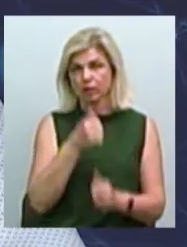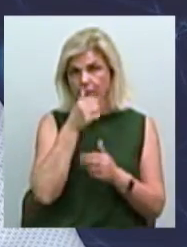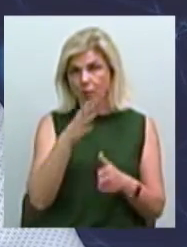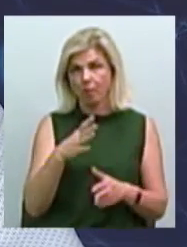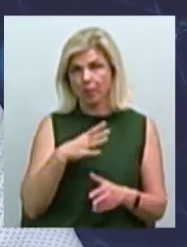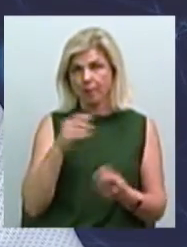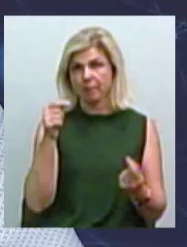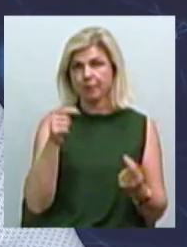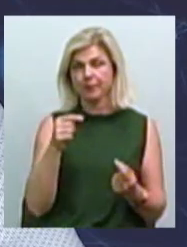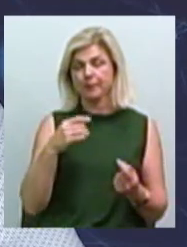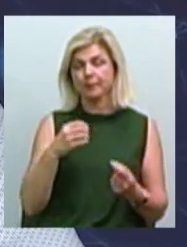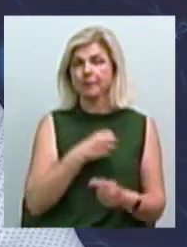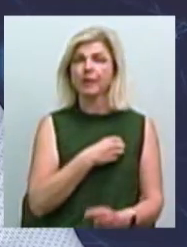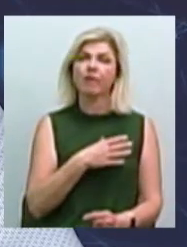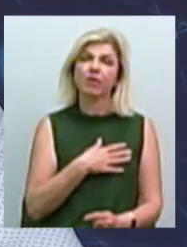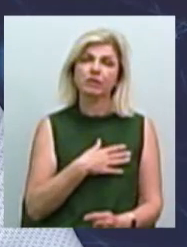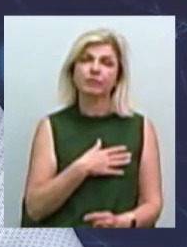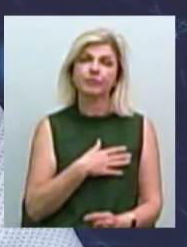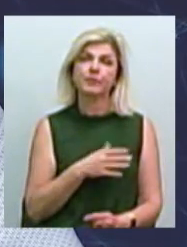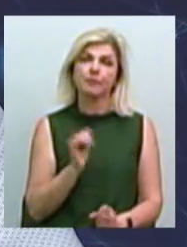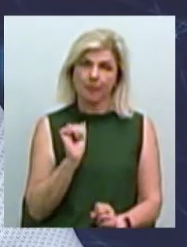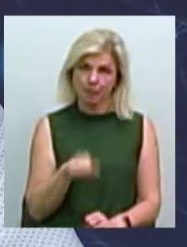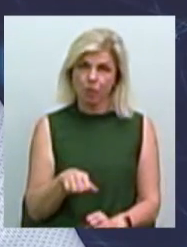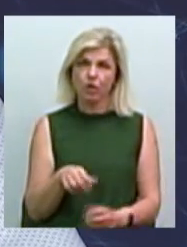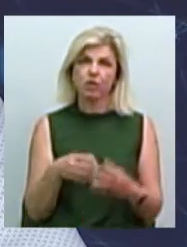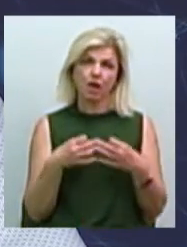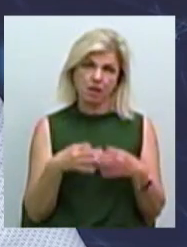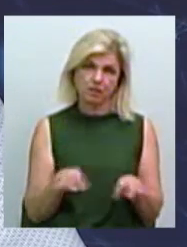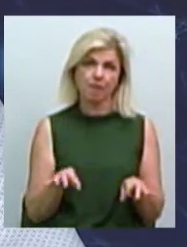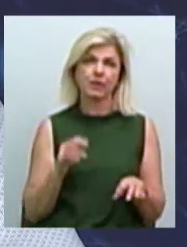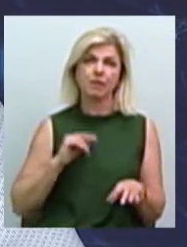приватизовані. Да. Чи можна розслабитися працівникам «Зорі»?